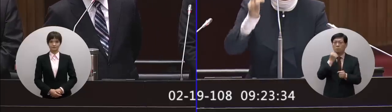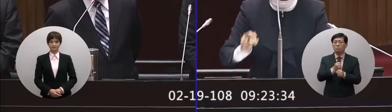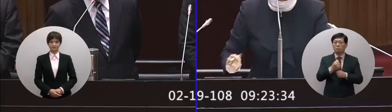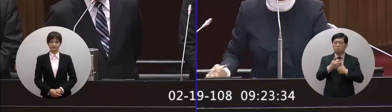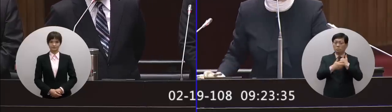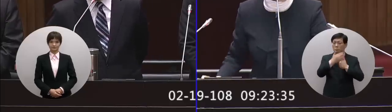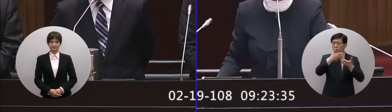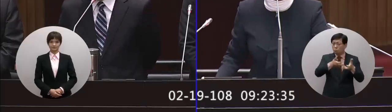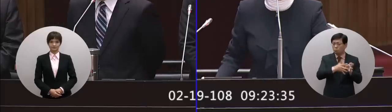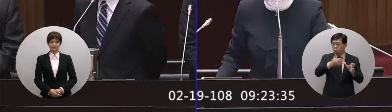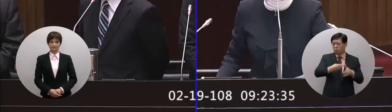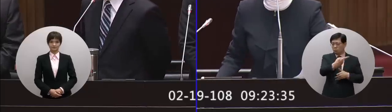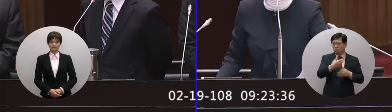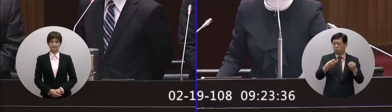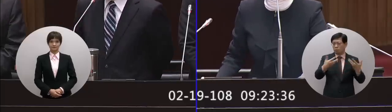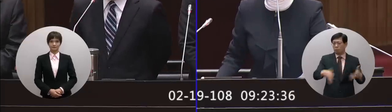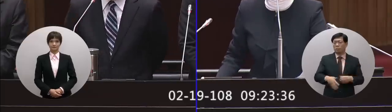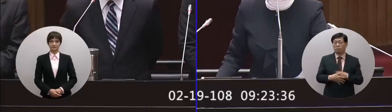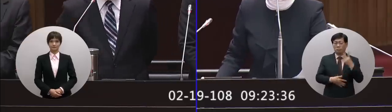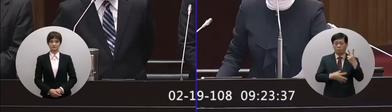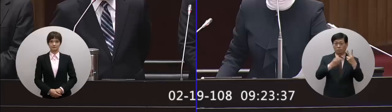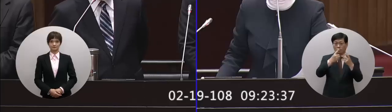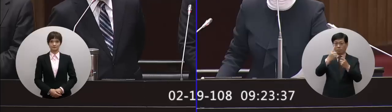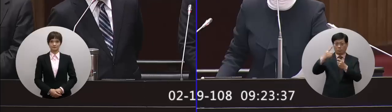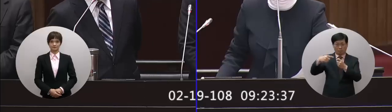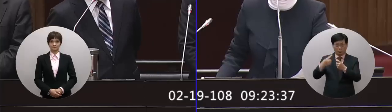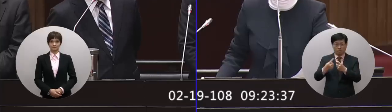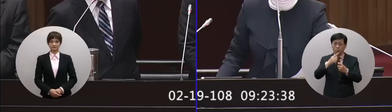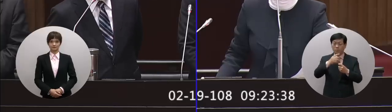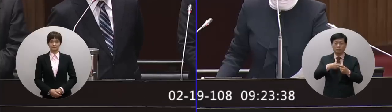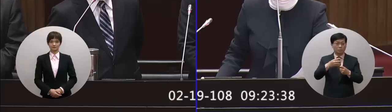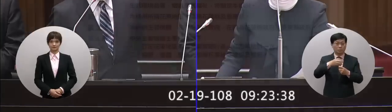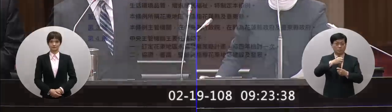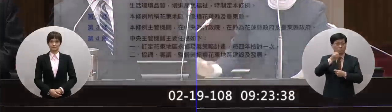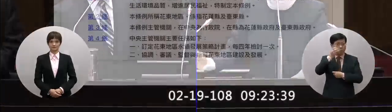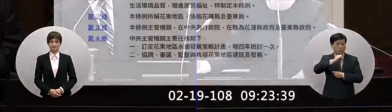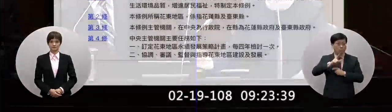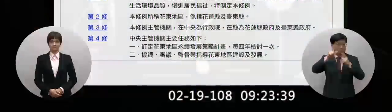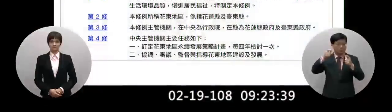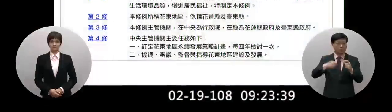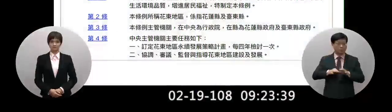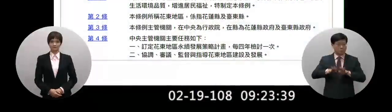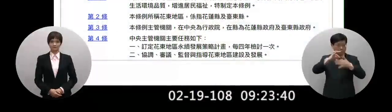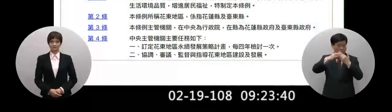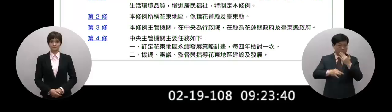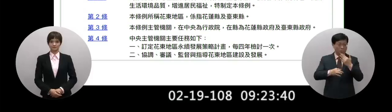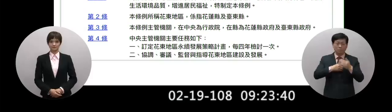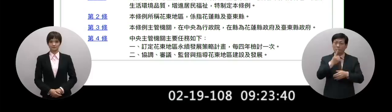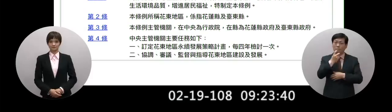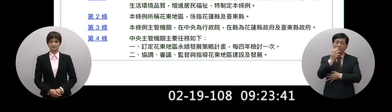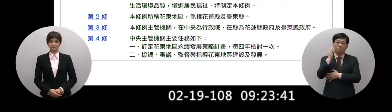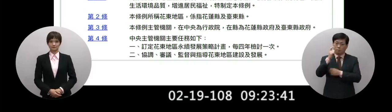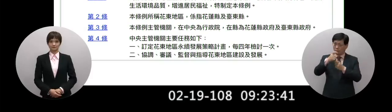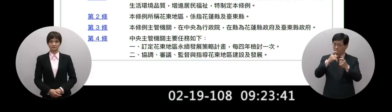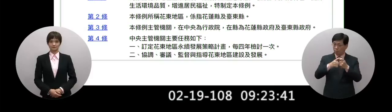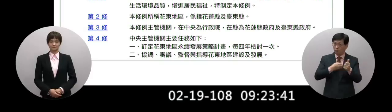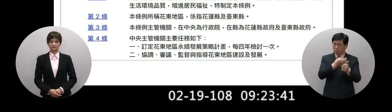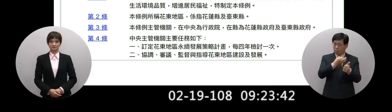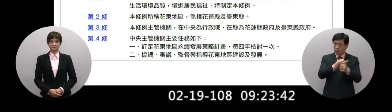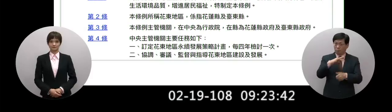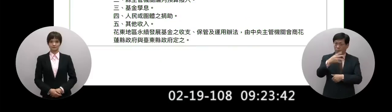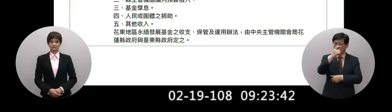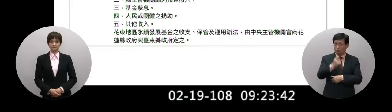长我们曾经讨论过，2011年花东地区发展条例规定，中央政府以10年的时间要拨补